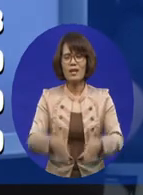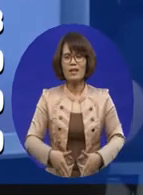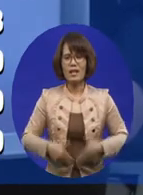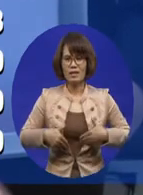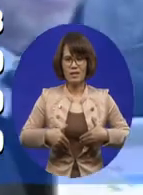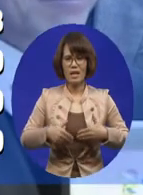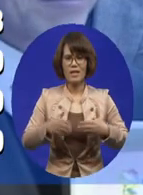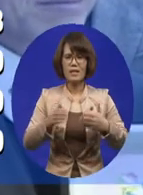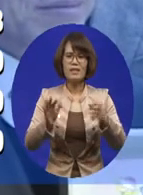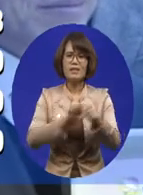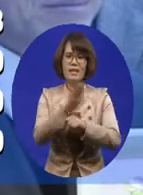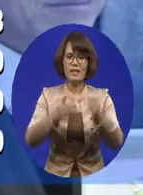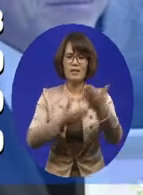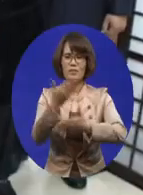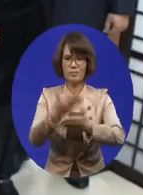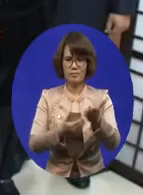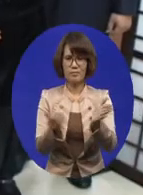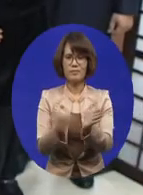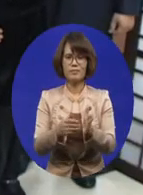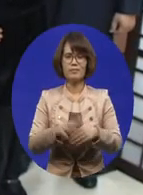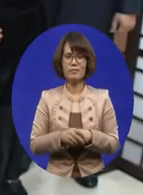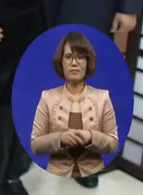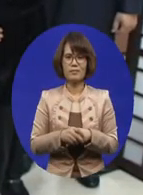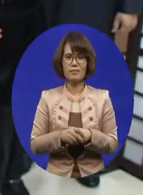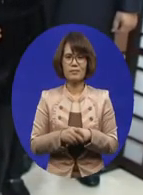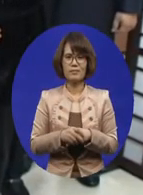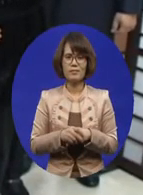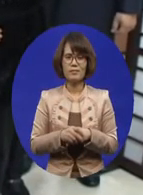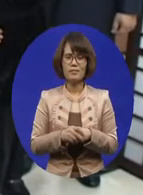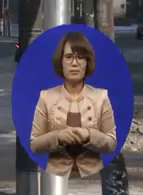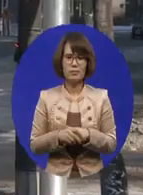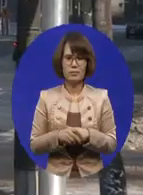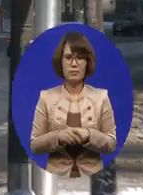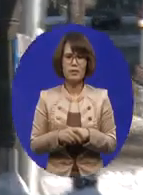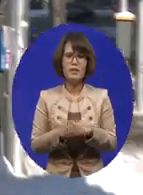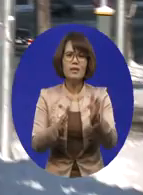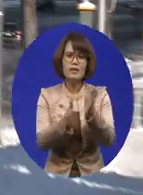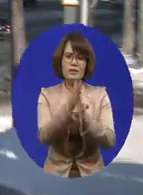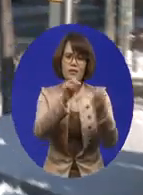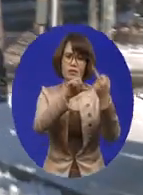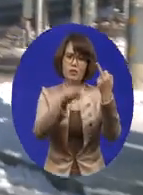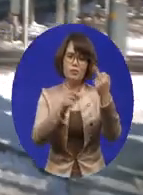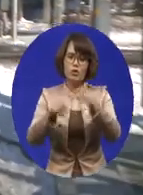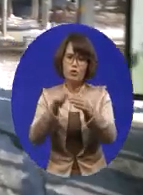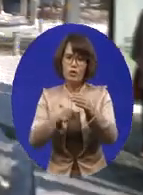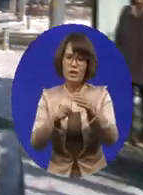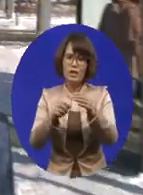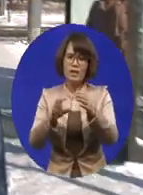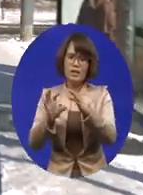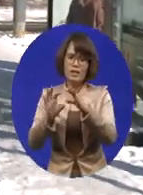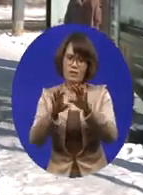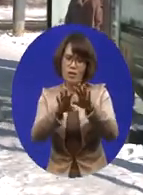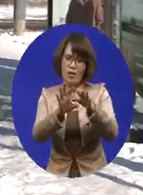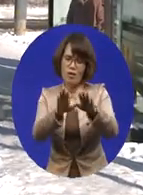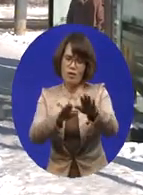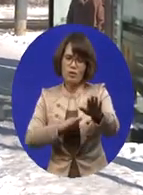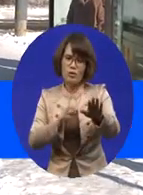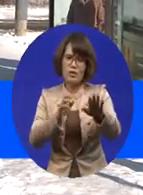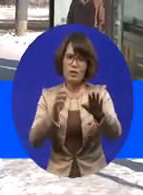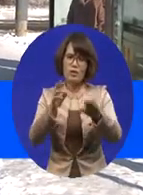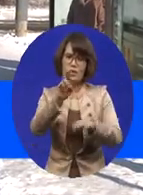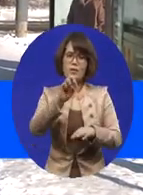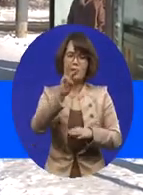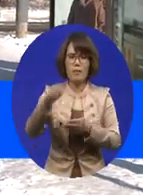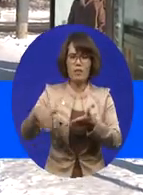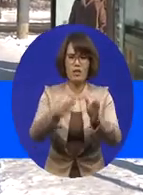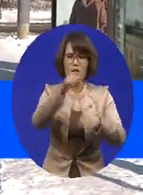모아 따뜻한 이웃사랑의 온기를 나눴습니다. 시는 12월 중 상습 정체 구간인 국지도